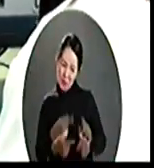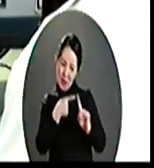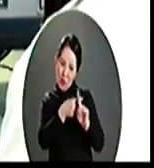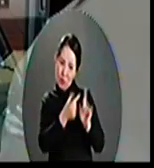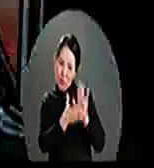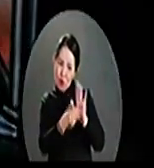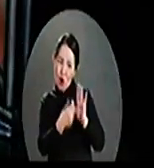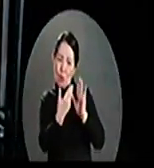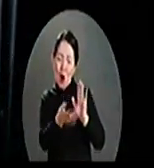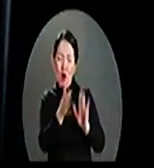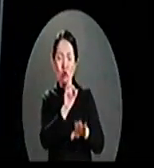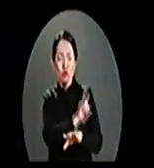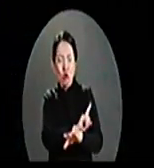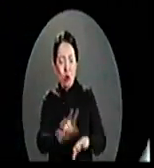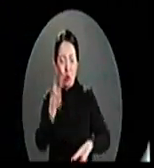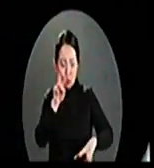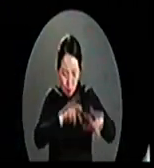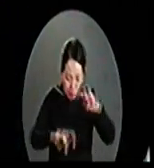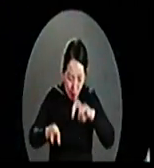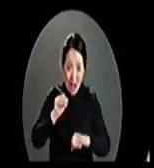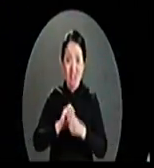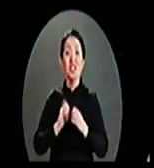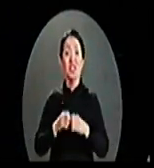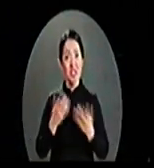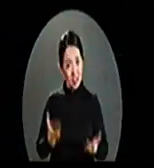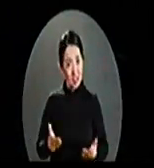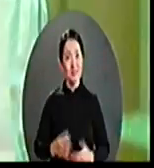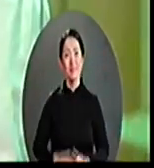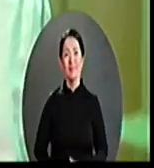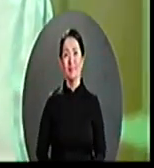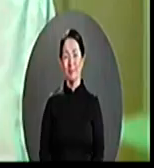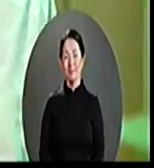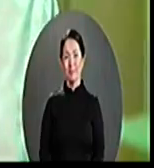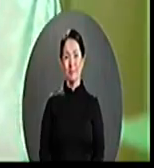эргээр нөлөөлөх үр дүнгийн төлөө судалгаа шинжилгээ хийж буй.